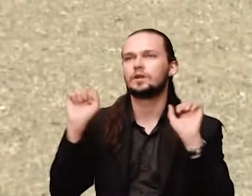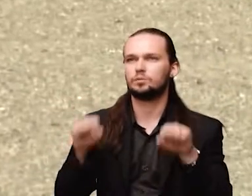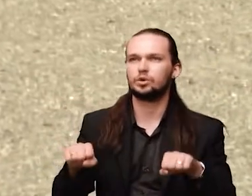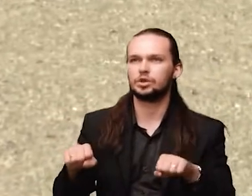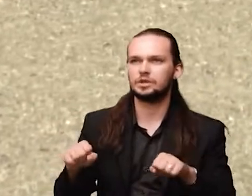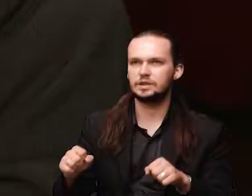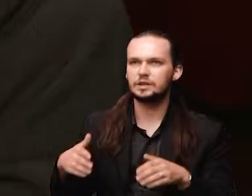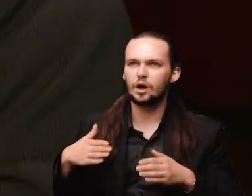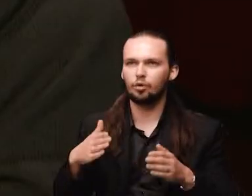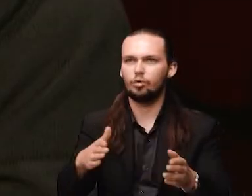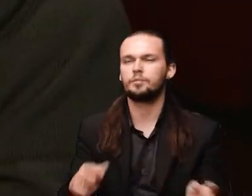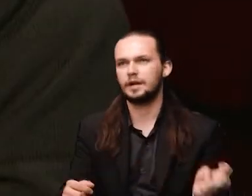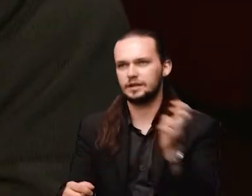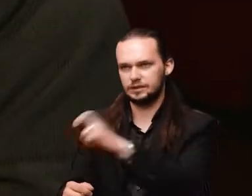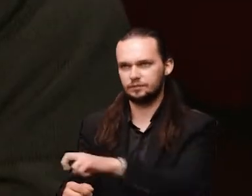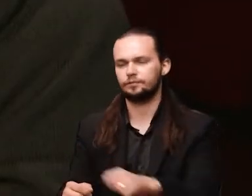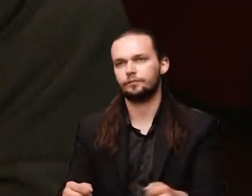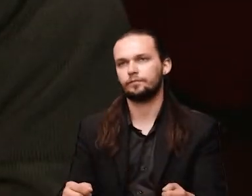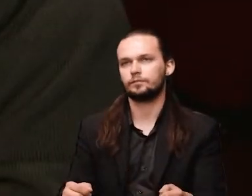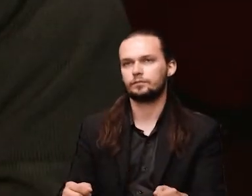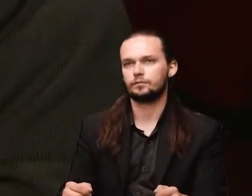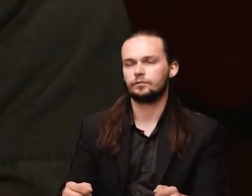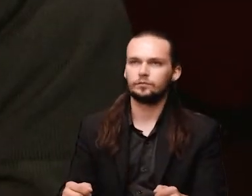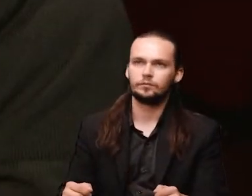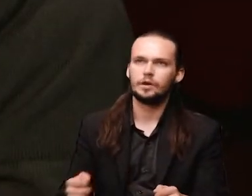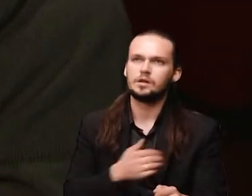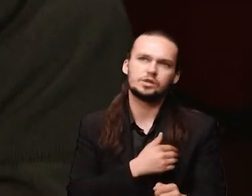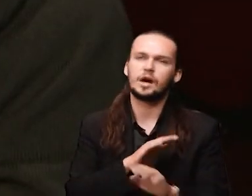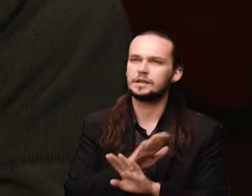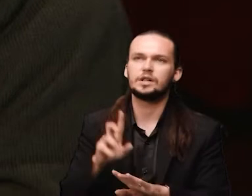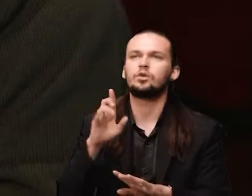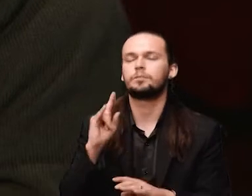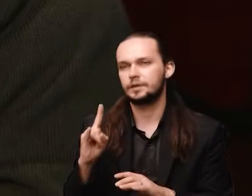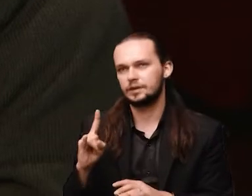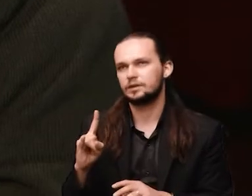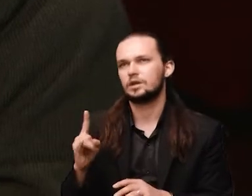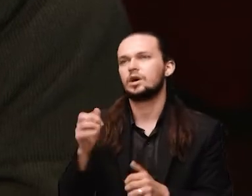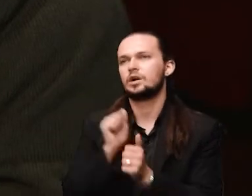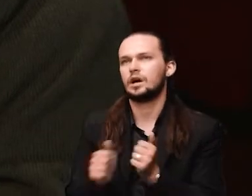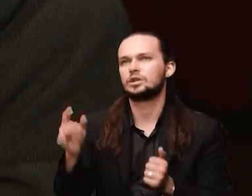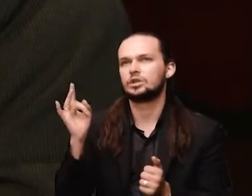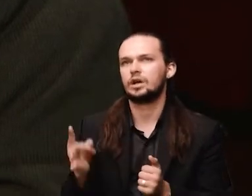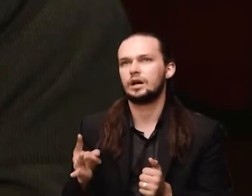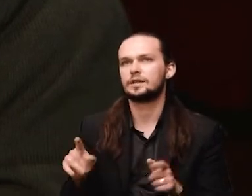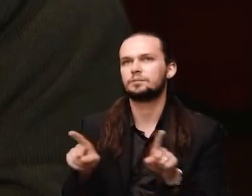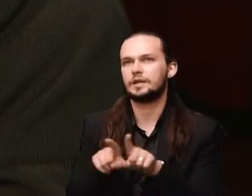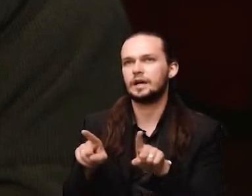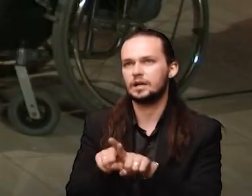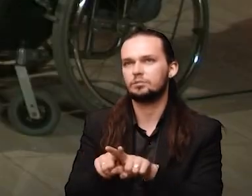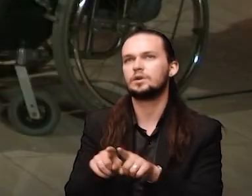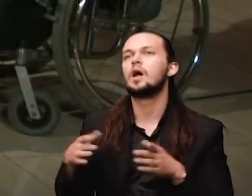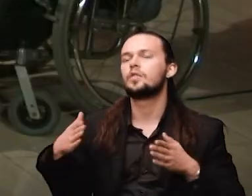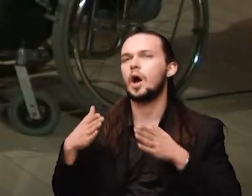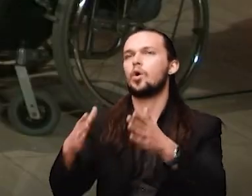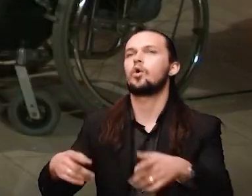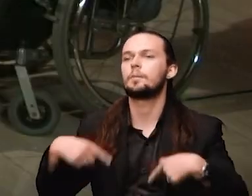перебраться на ту сторону. Я бы не хотела каждый раз ездить по вот таким колдобинам. Ну, это не, никто бы